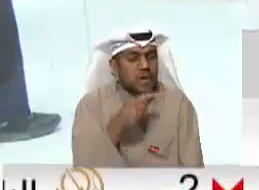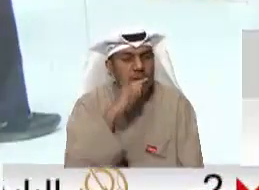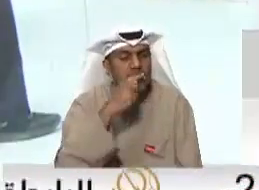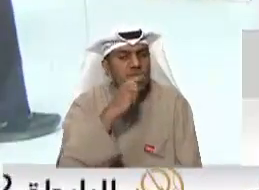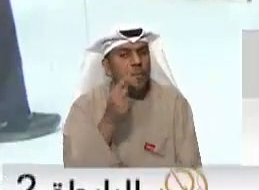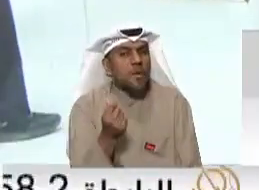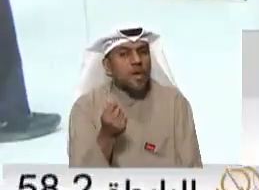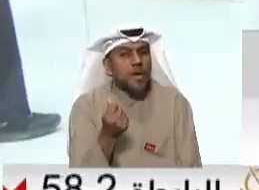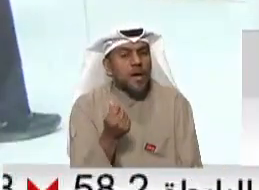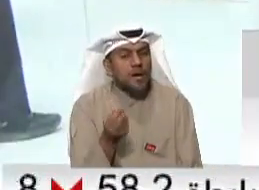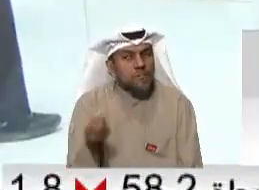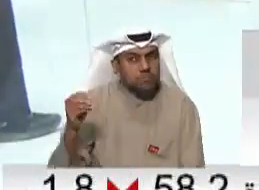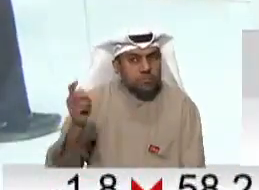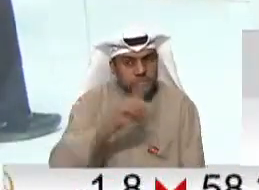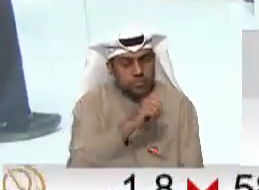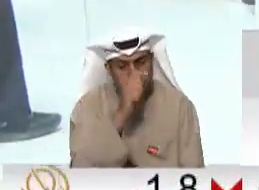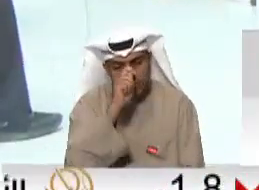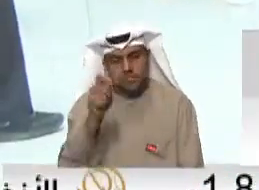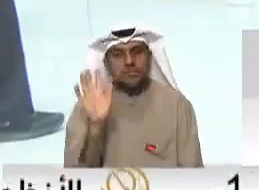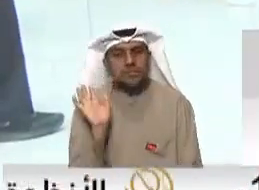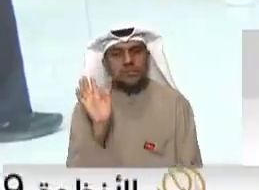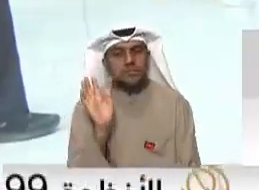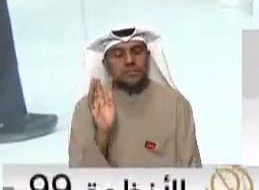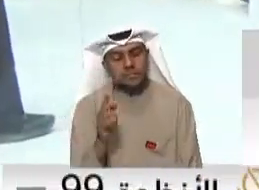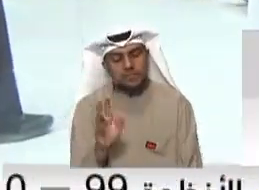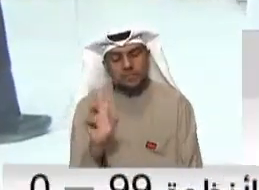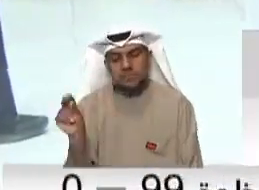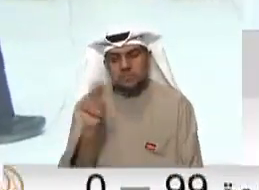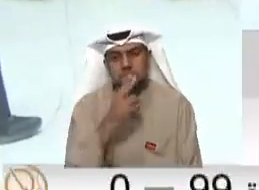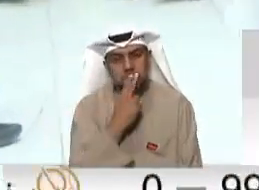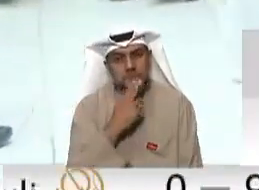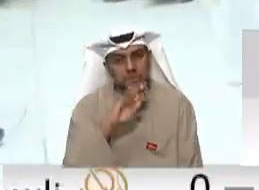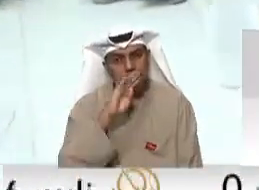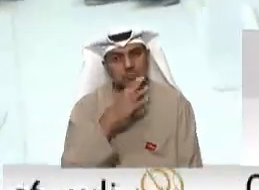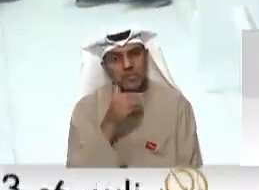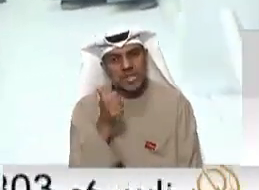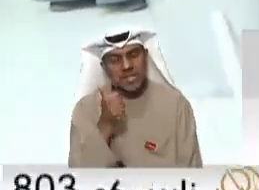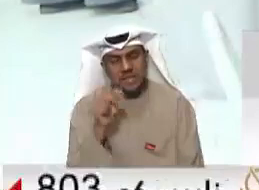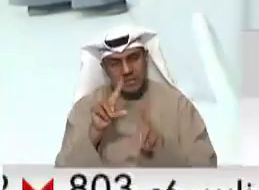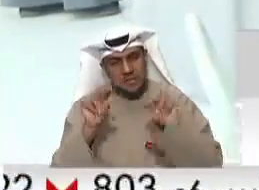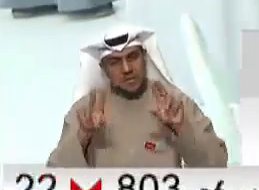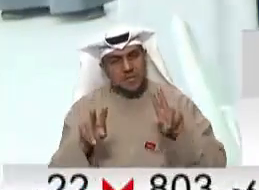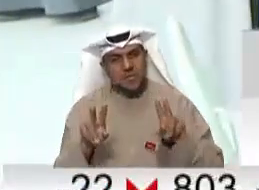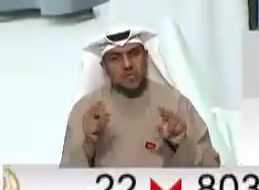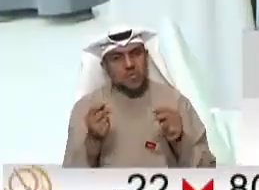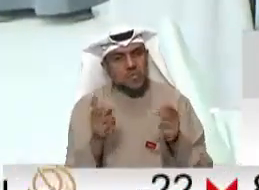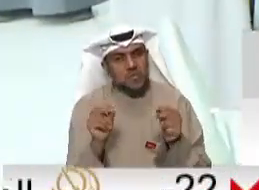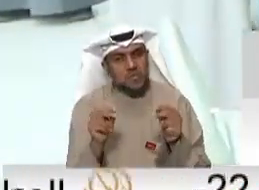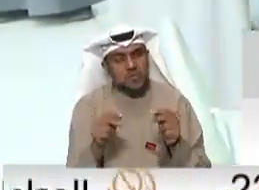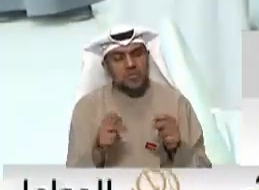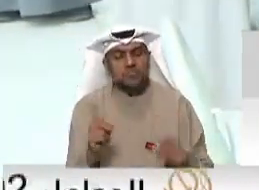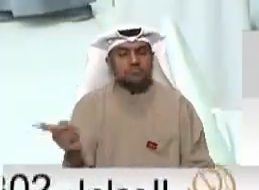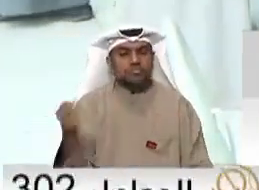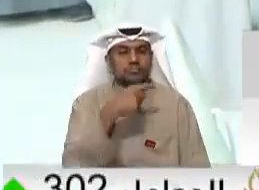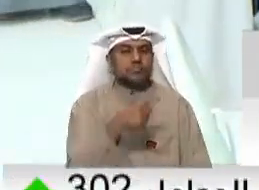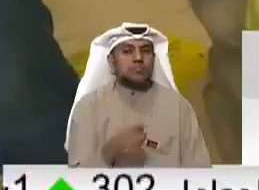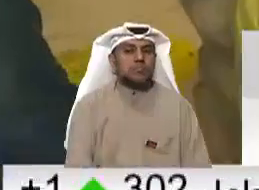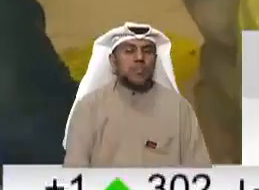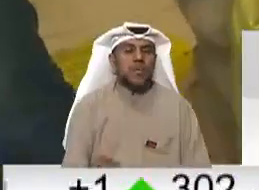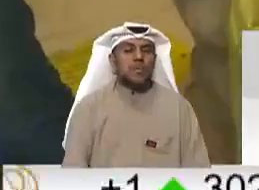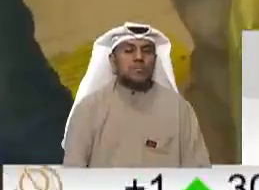وفي حال أي وجود ارتفاع مصطنع راح نقوم باتخاذ الإجراءات القانونية بعمل محضر وتحويل الشركة إلى النيابة